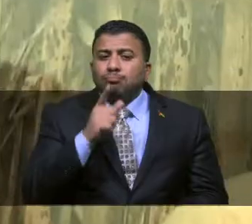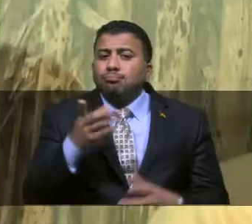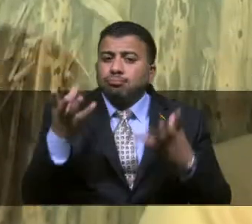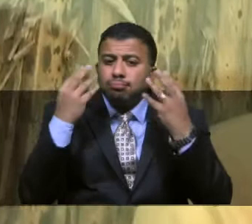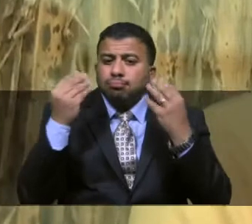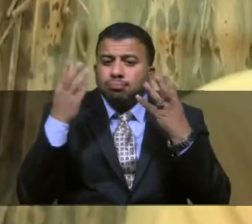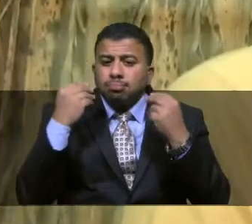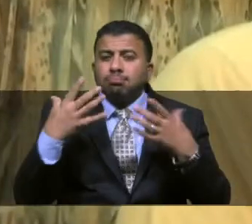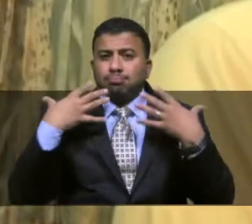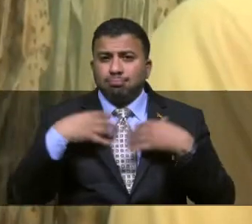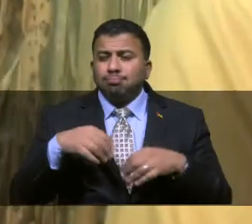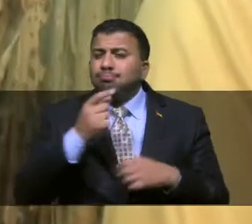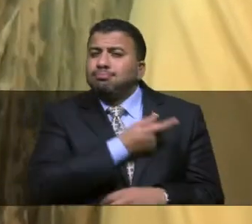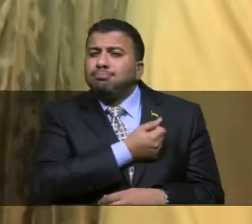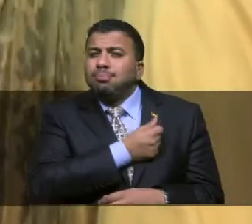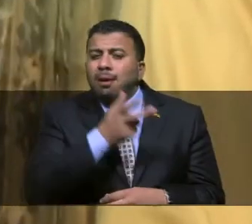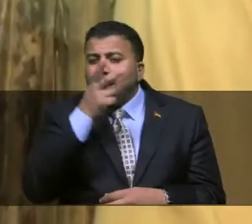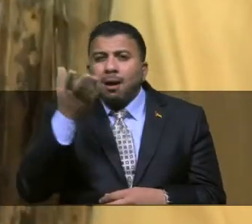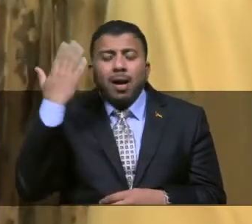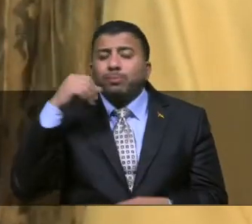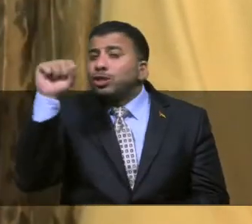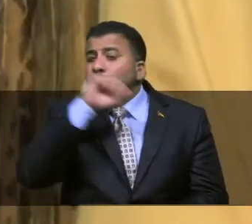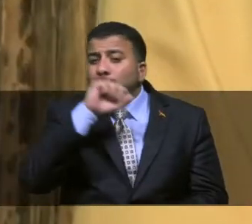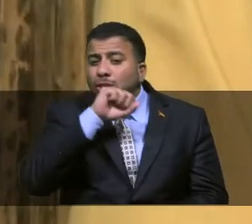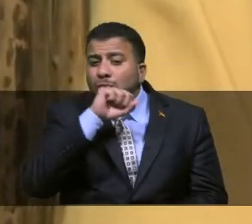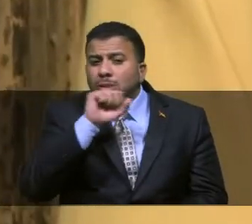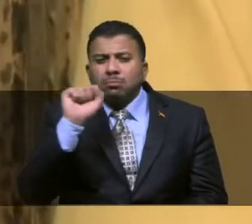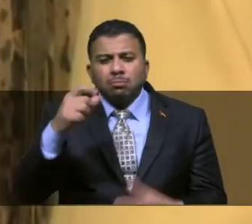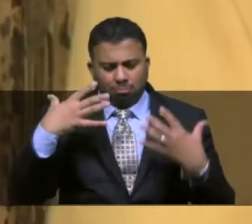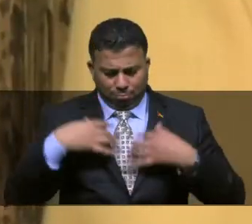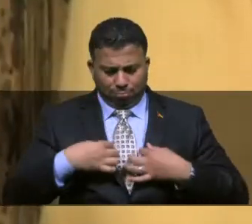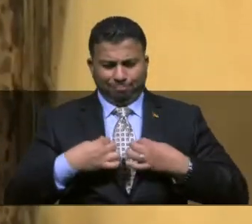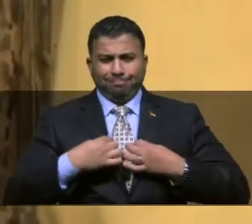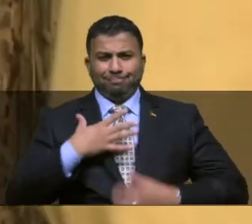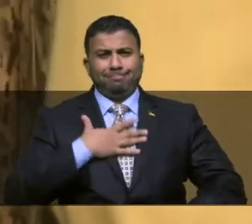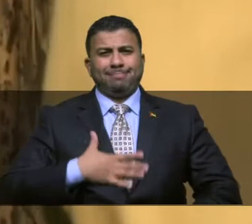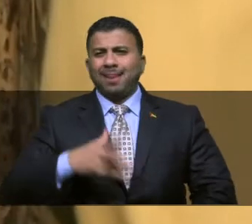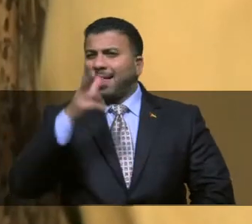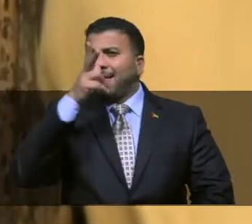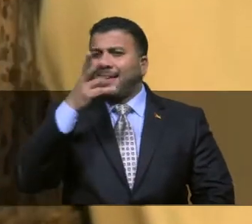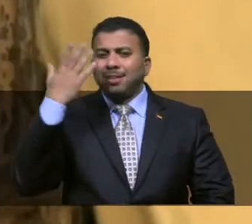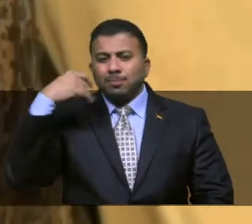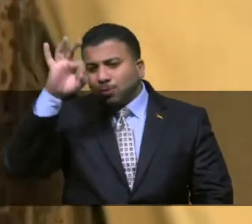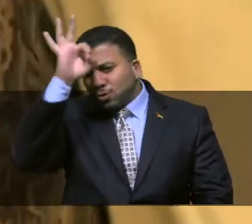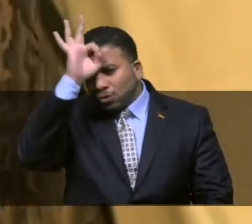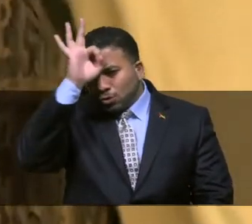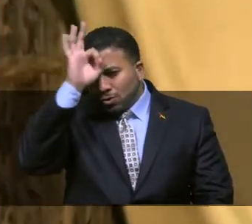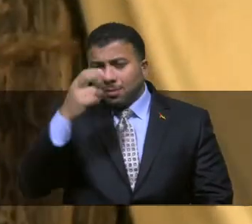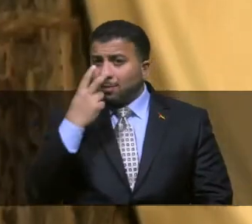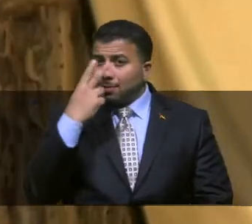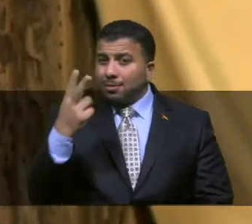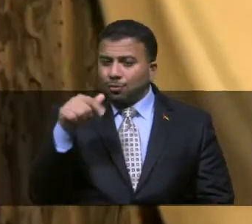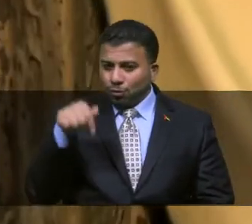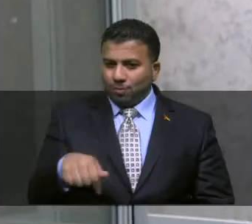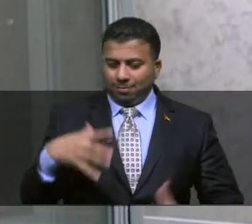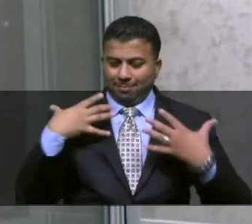على بداية رحلة الأمن في البلاد مع المطارزي بزيه القديم، وهو الشرطي الذي نعرفه